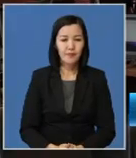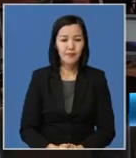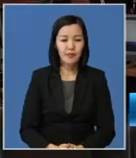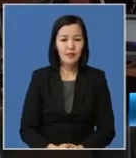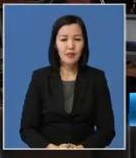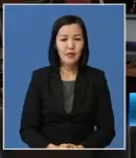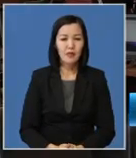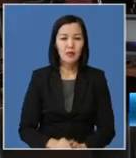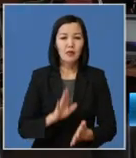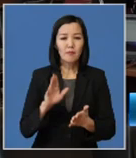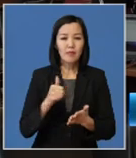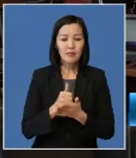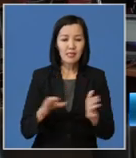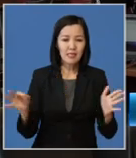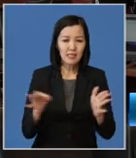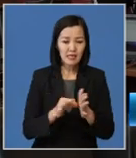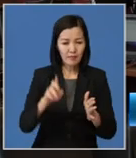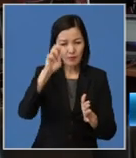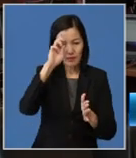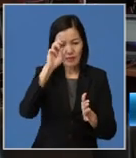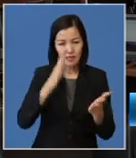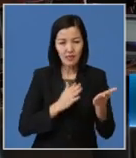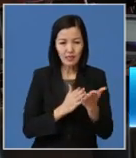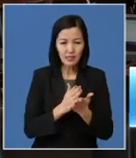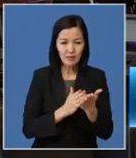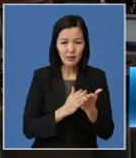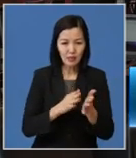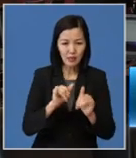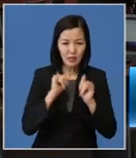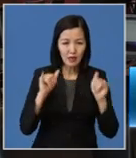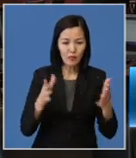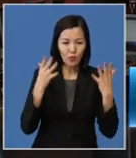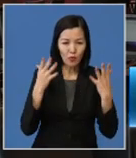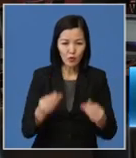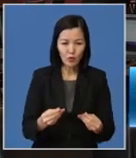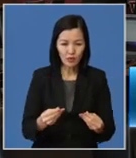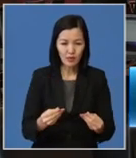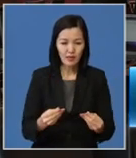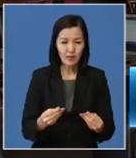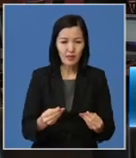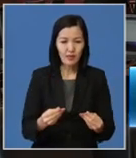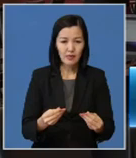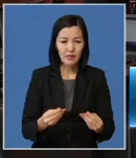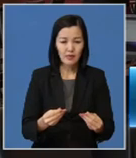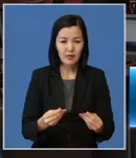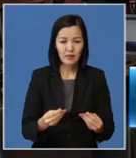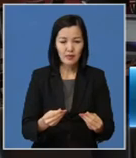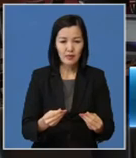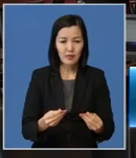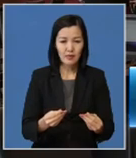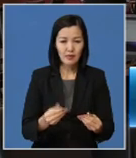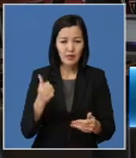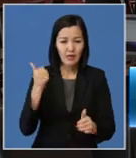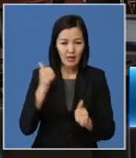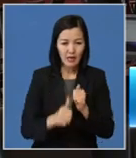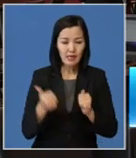Оның басты мақсаты мемлекет қызметшілерінің даму күні дейміз, о девелопмент деген даму күні. Осыны даму күндерін апта